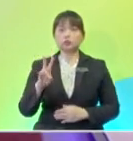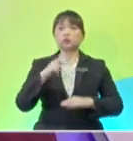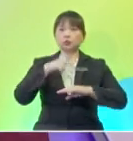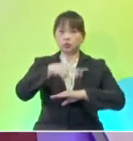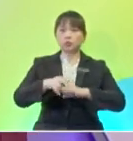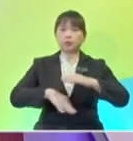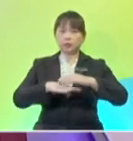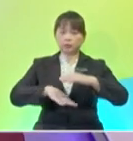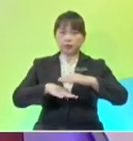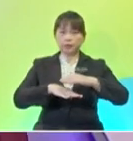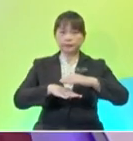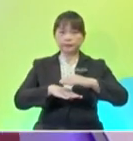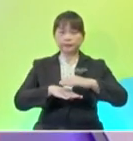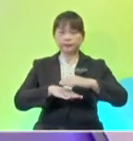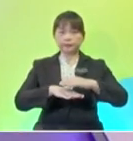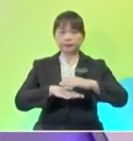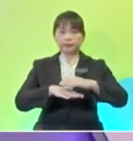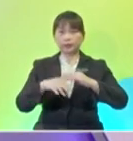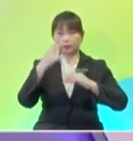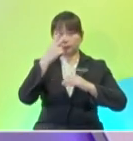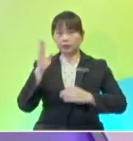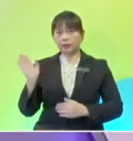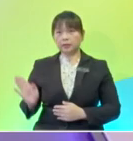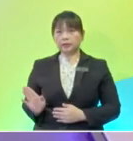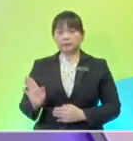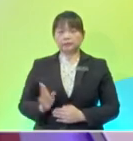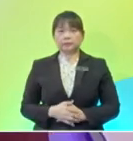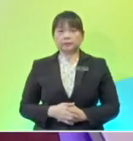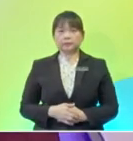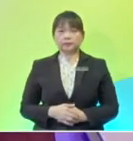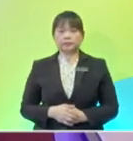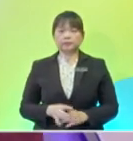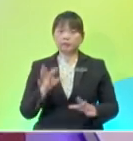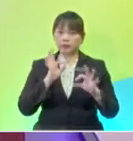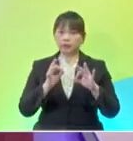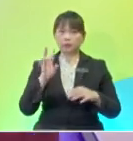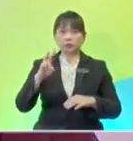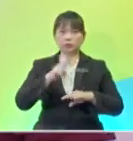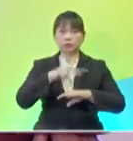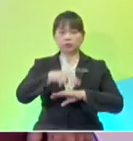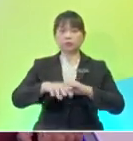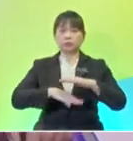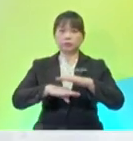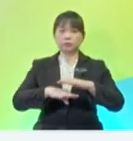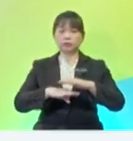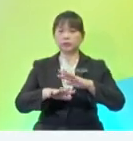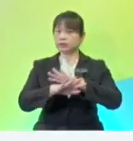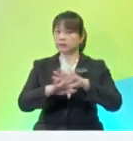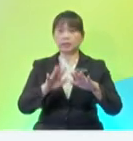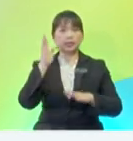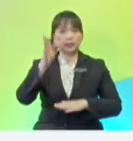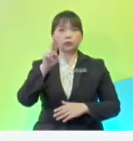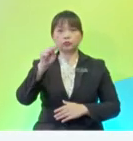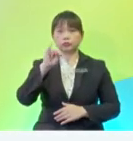ya 7 turun bawah Jadi kalau 7 turun bawah numbuh 7 ini kita akan anjurkan Oke jadi